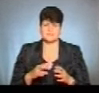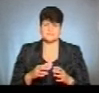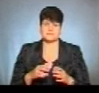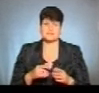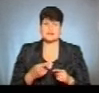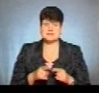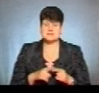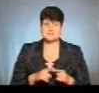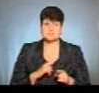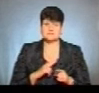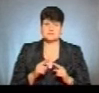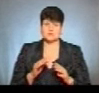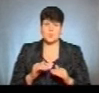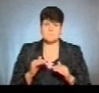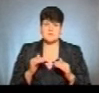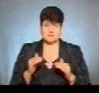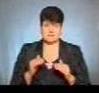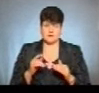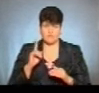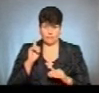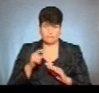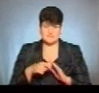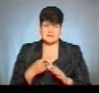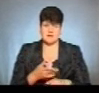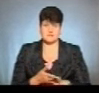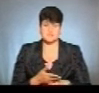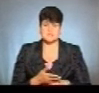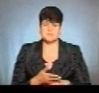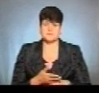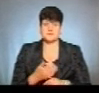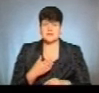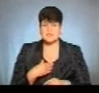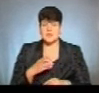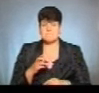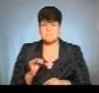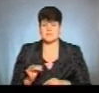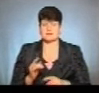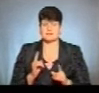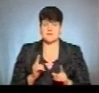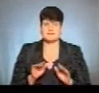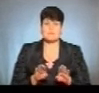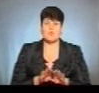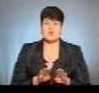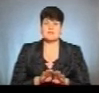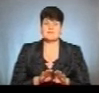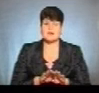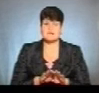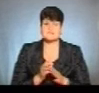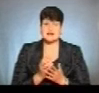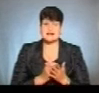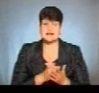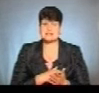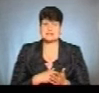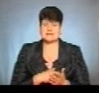це різко піднімає впізнаваність їх. І я би навіть порівняв кандидатів